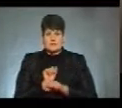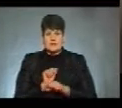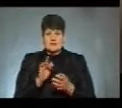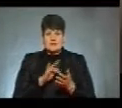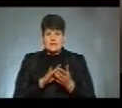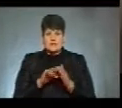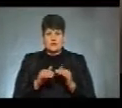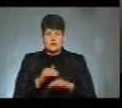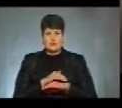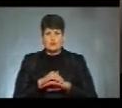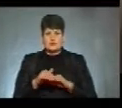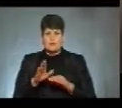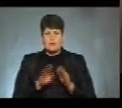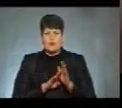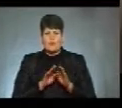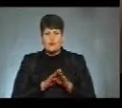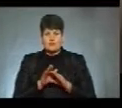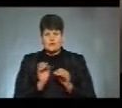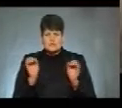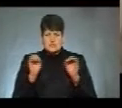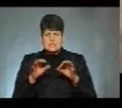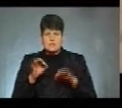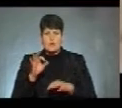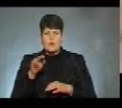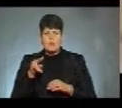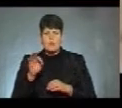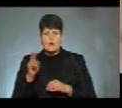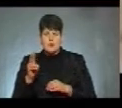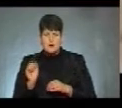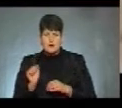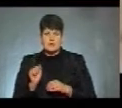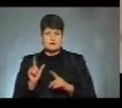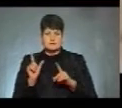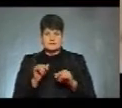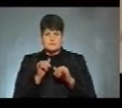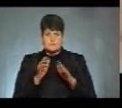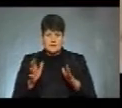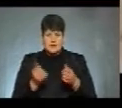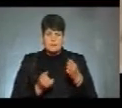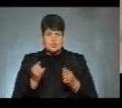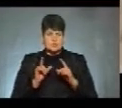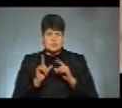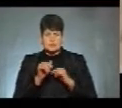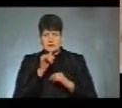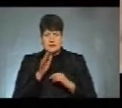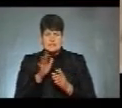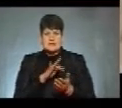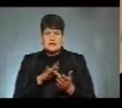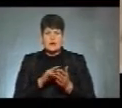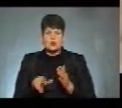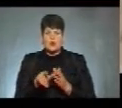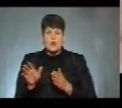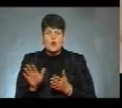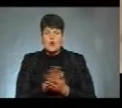була засипана лупокою, було, можна сказати, непроїзна. Машини в цей час не проїжджали. Центральну дорогу